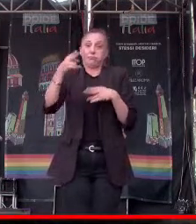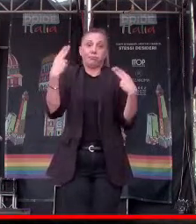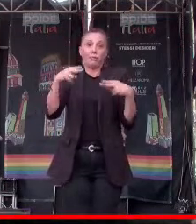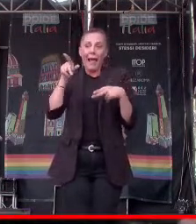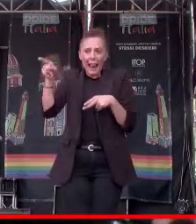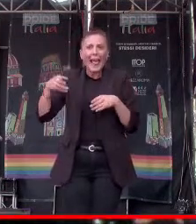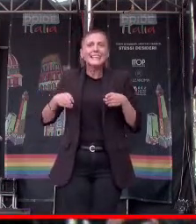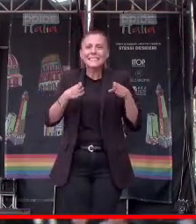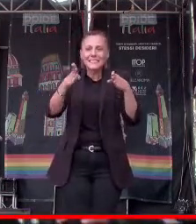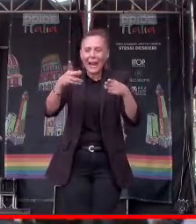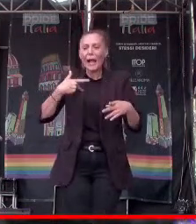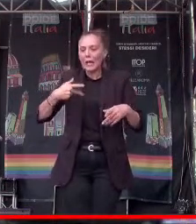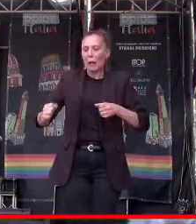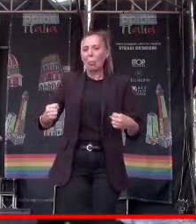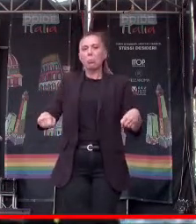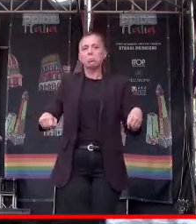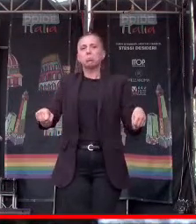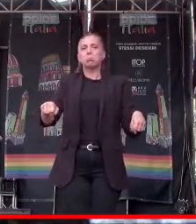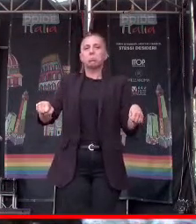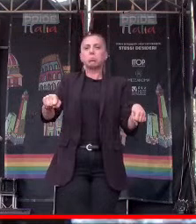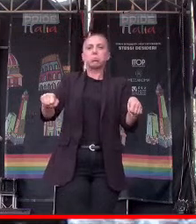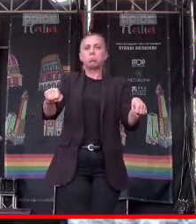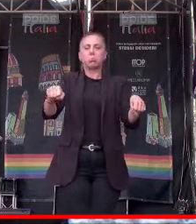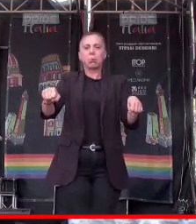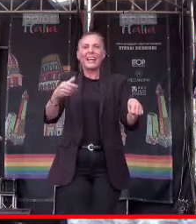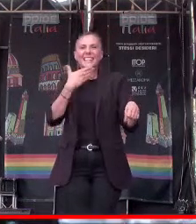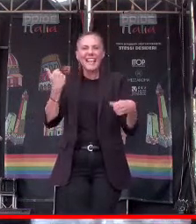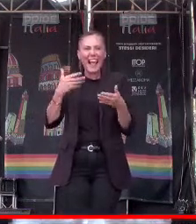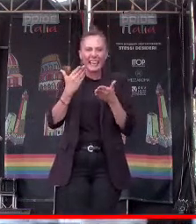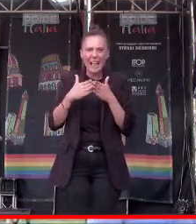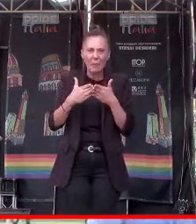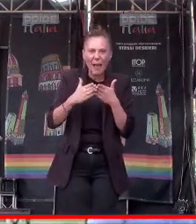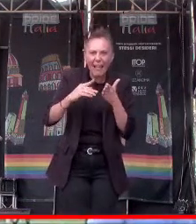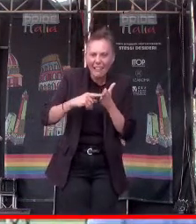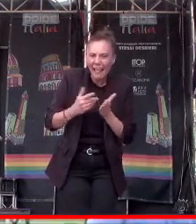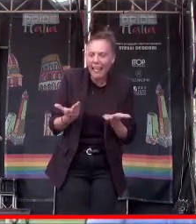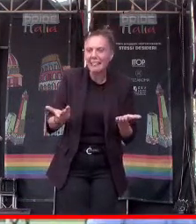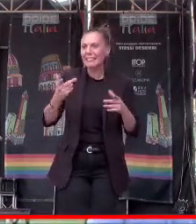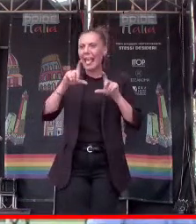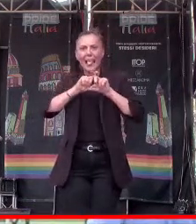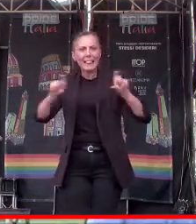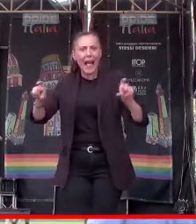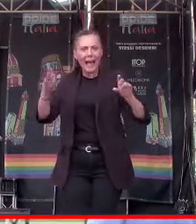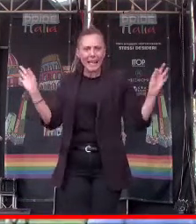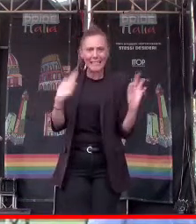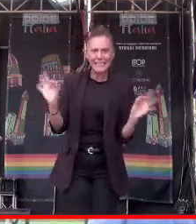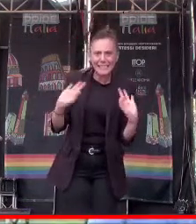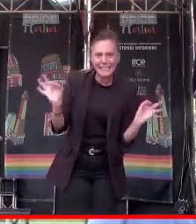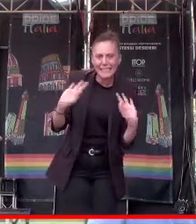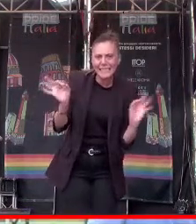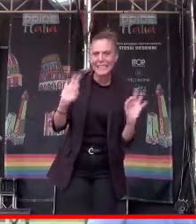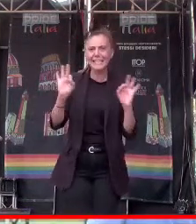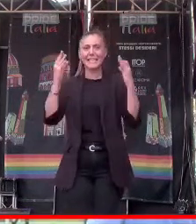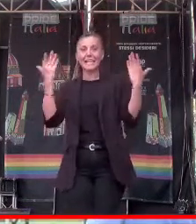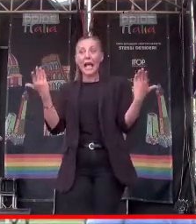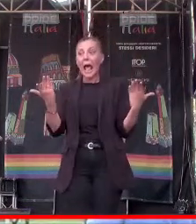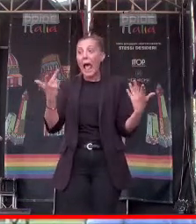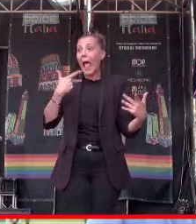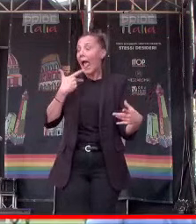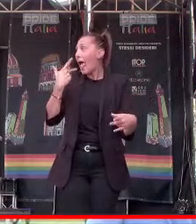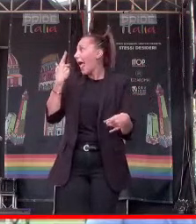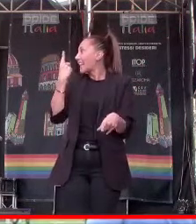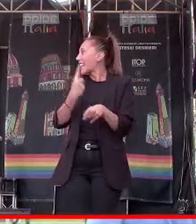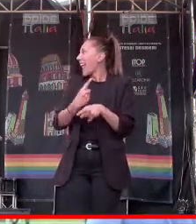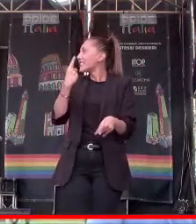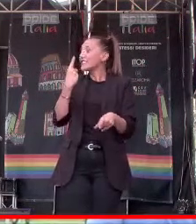camminava a mezza strada col trapiccolo senza patente, senza la targa. No. Lei non c'ha la targa, quindi... Ma è necessario camminare